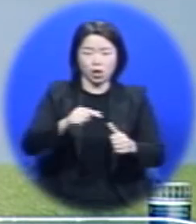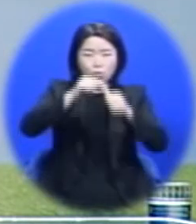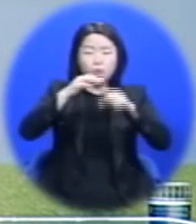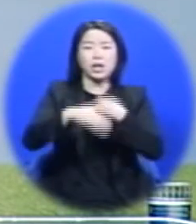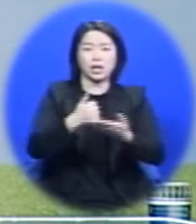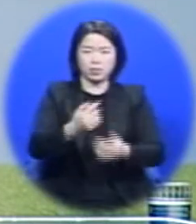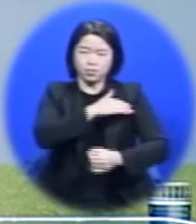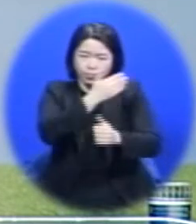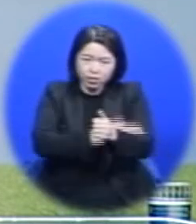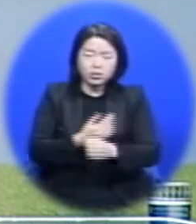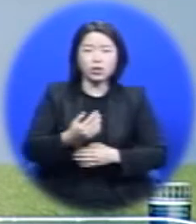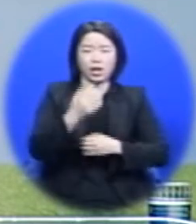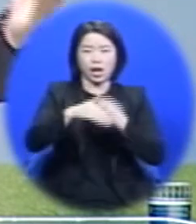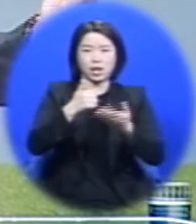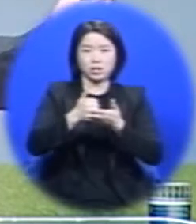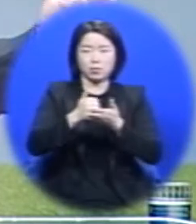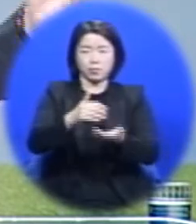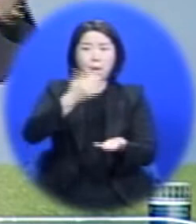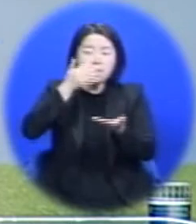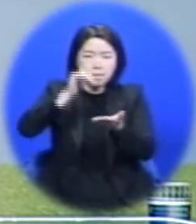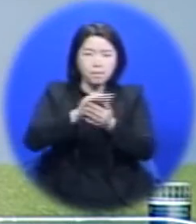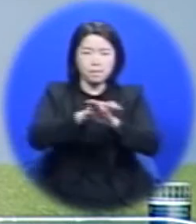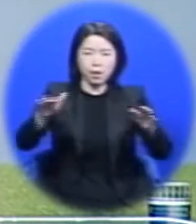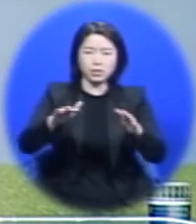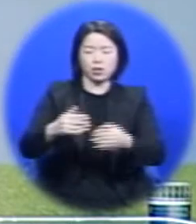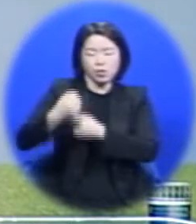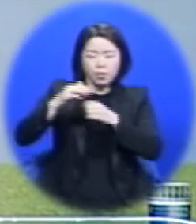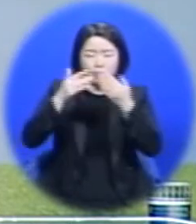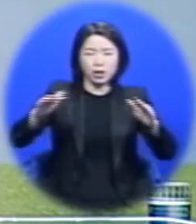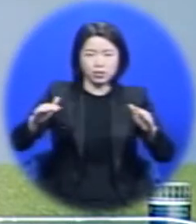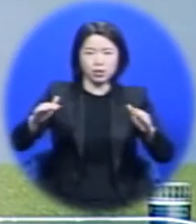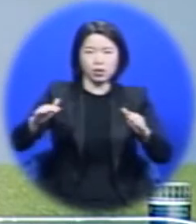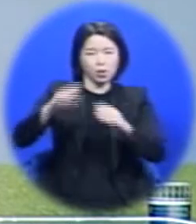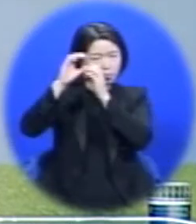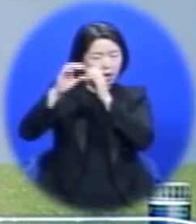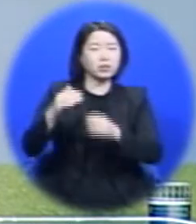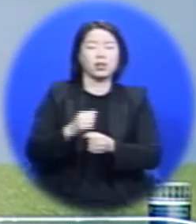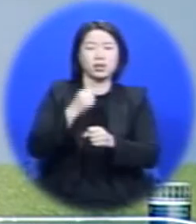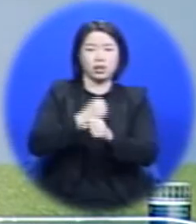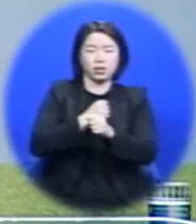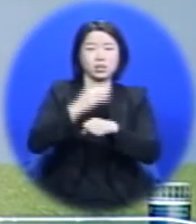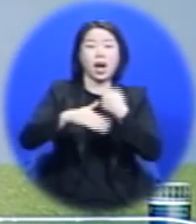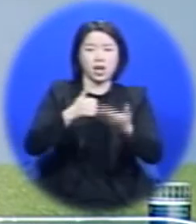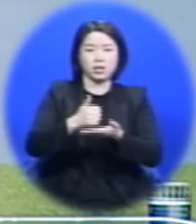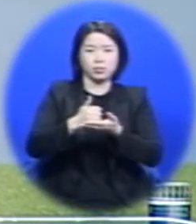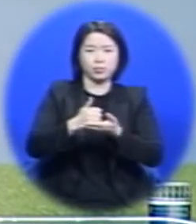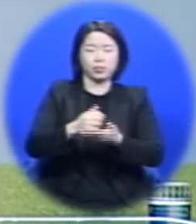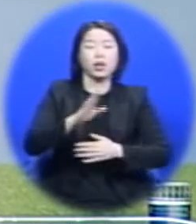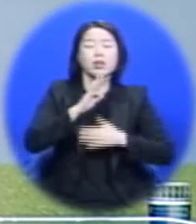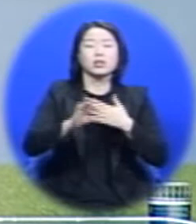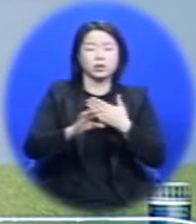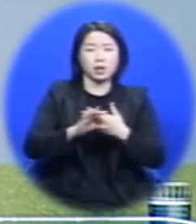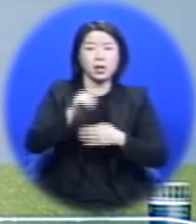하나님, 하나님이 반석이시고 하나님이 요새시고 하나님의 망대시고, 그렇다면 다윗은